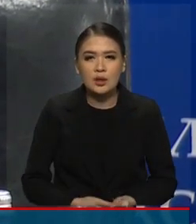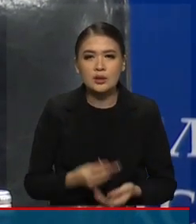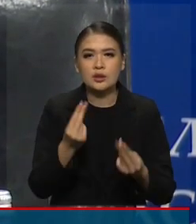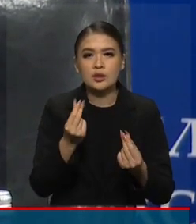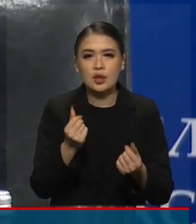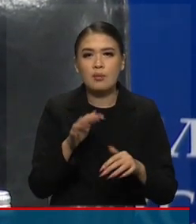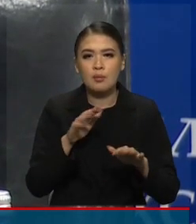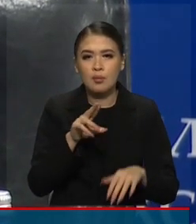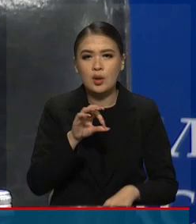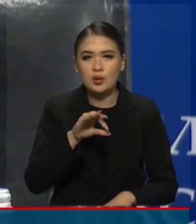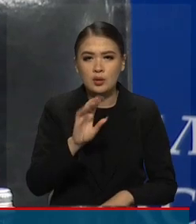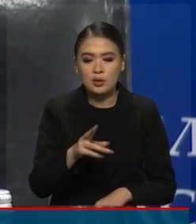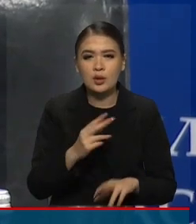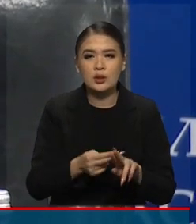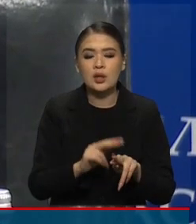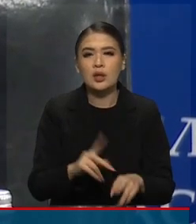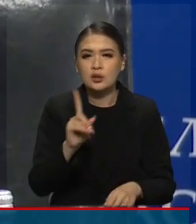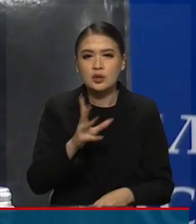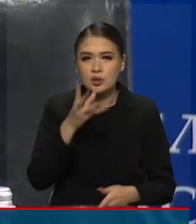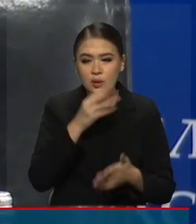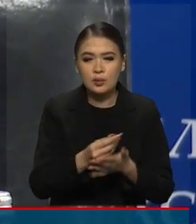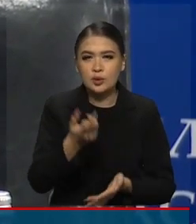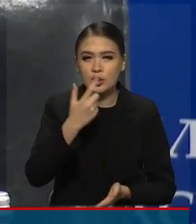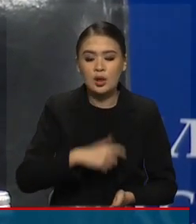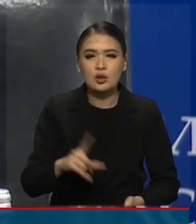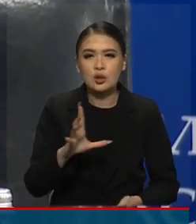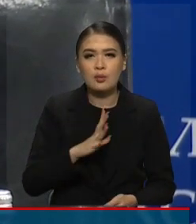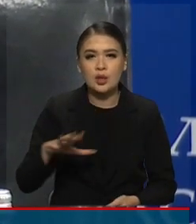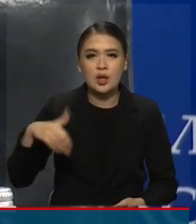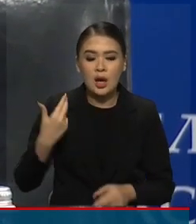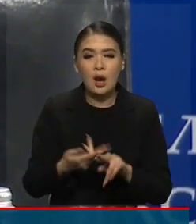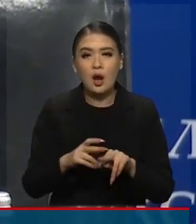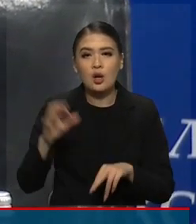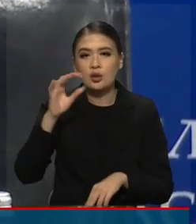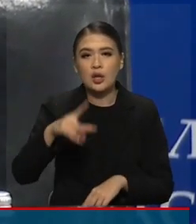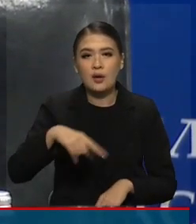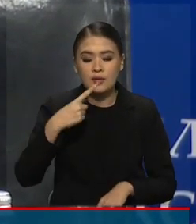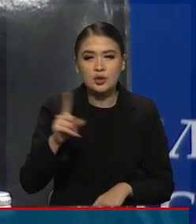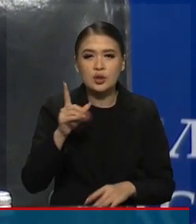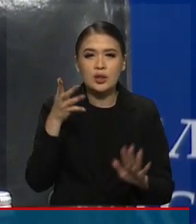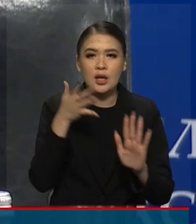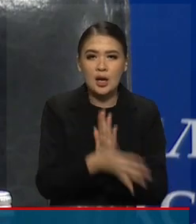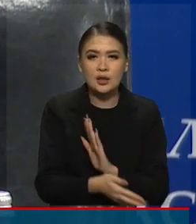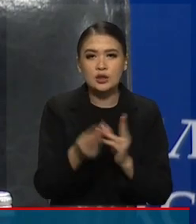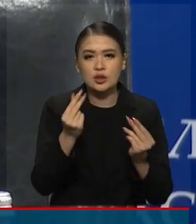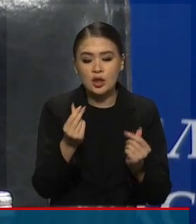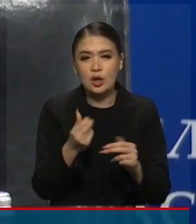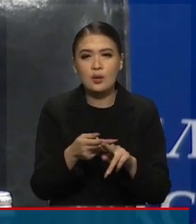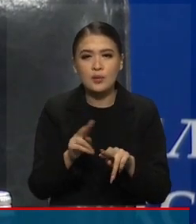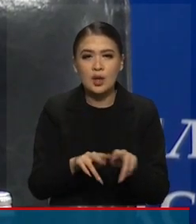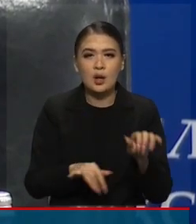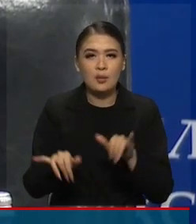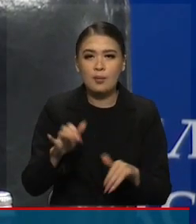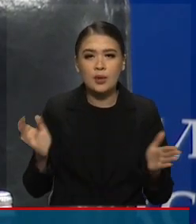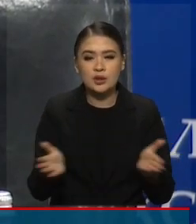денежные потоки на то, что само, для того, чтобы само себя обслуживать. Поэтому говорить о том, что мы будем куда-то тратить бюджетные деньги на